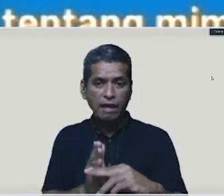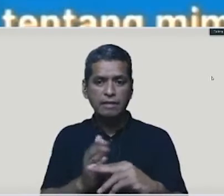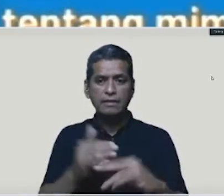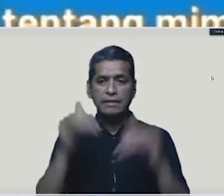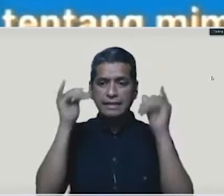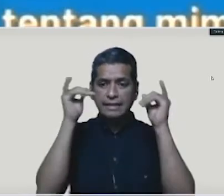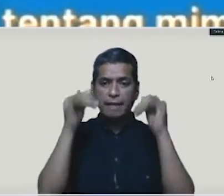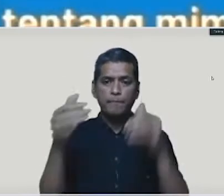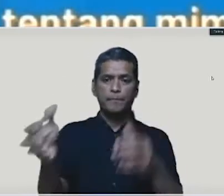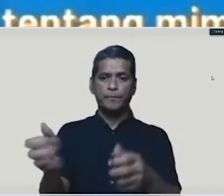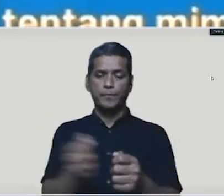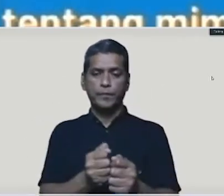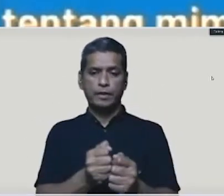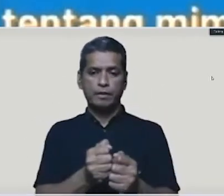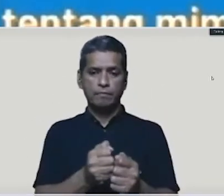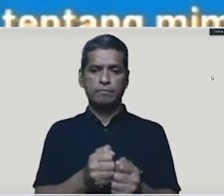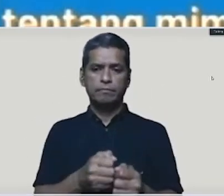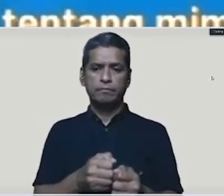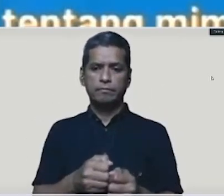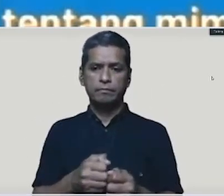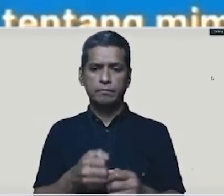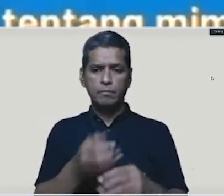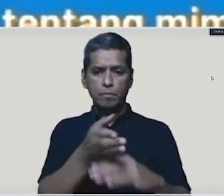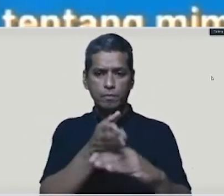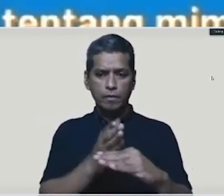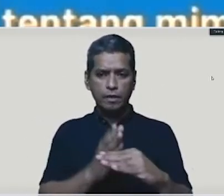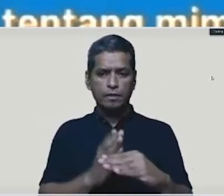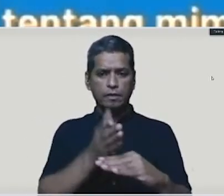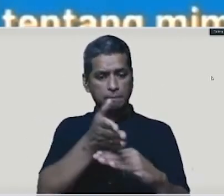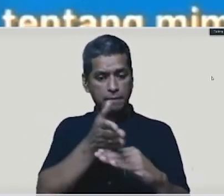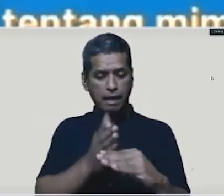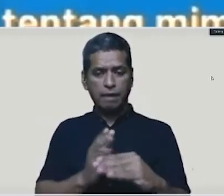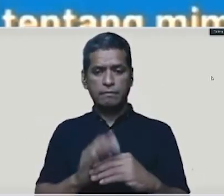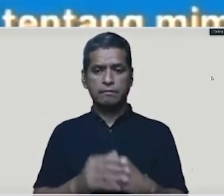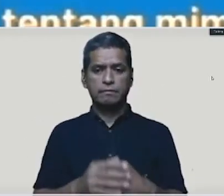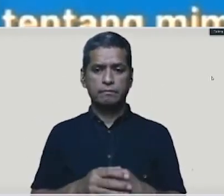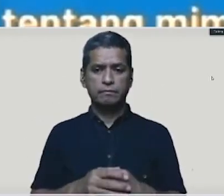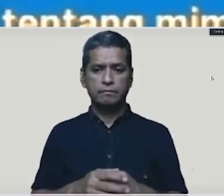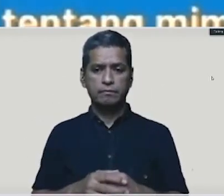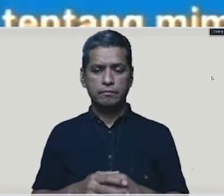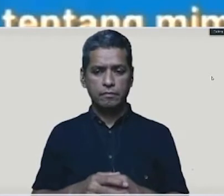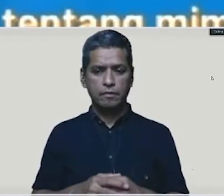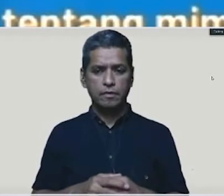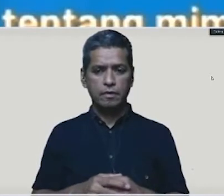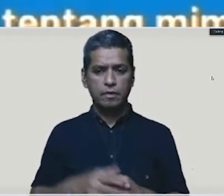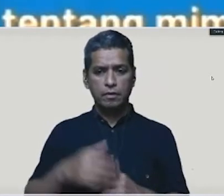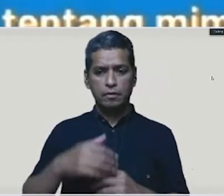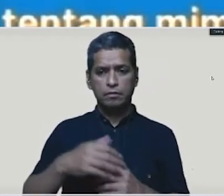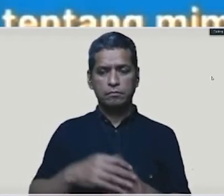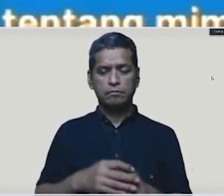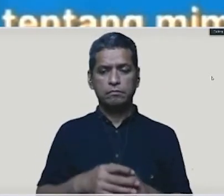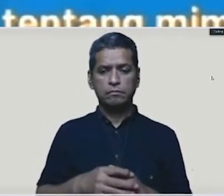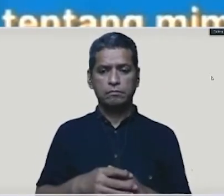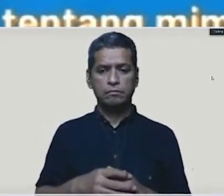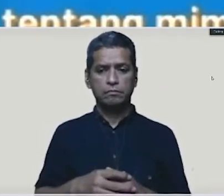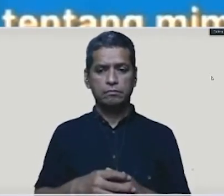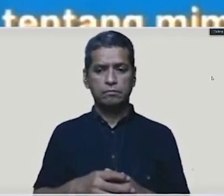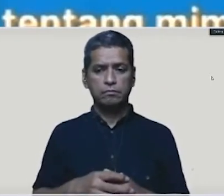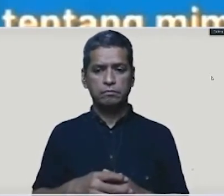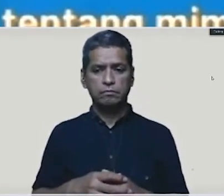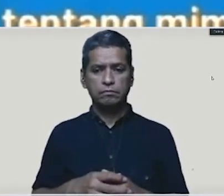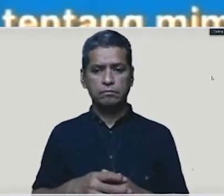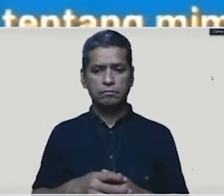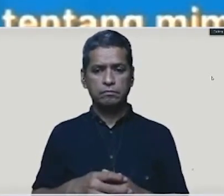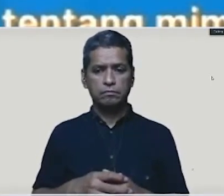lautan ada corak lebih sana dan berdasarkan hati sapi itu maka dia akan katakan kamu